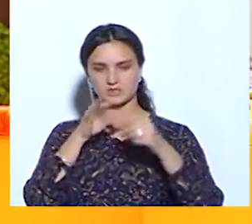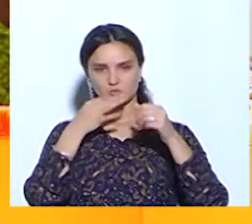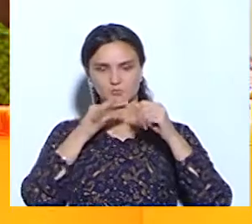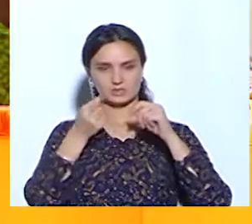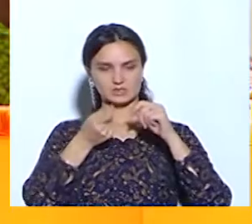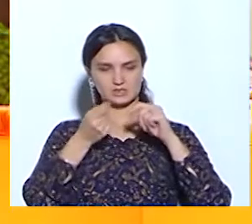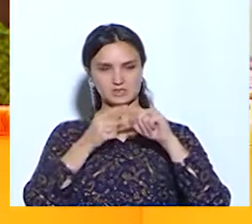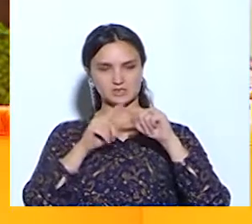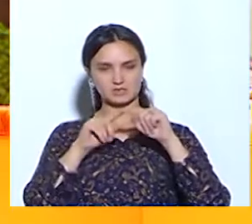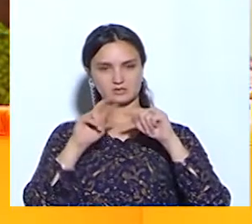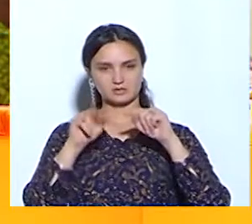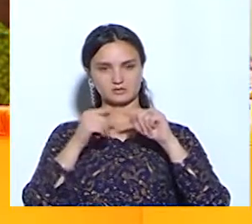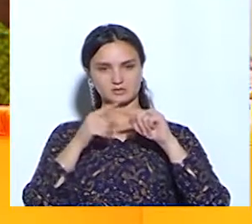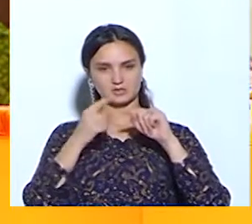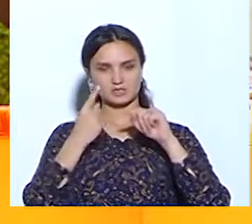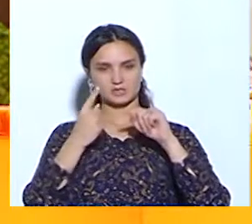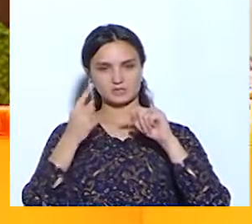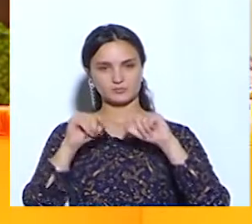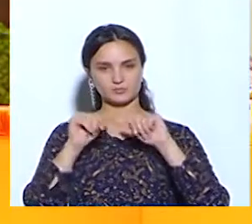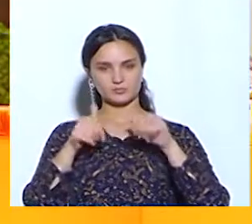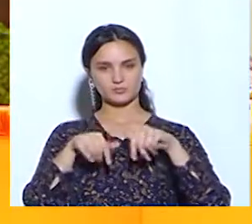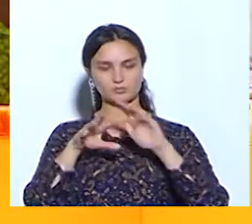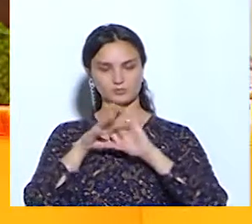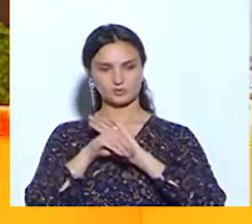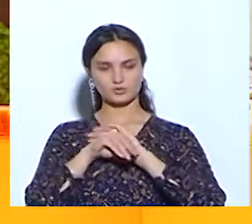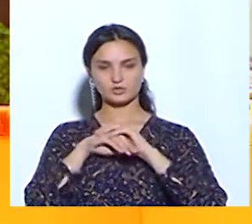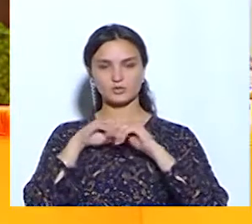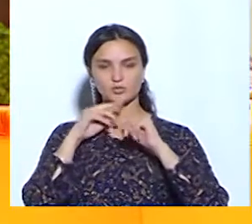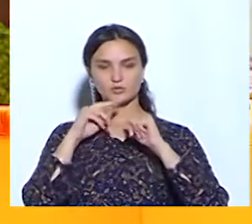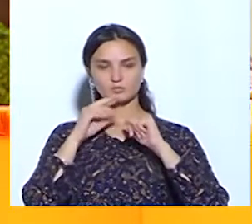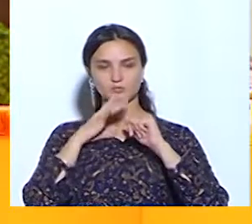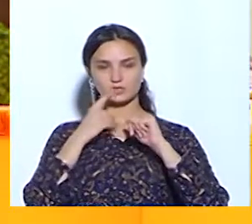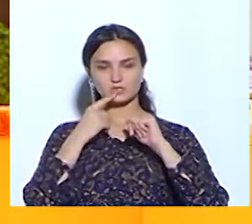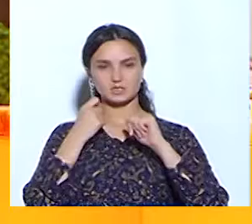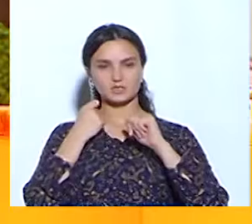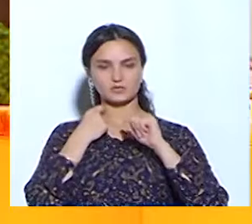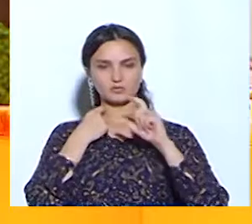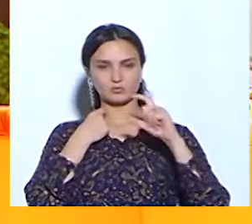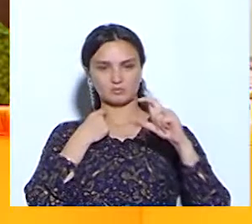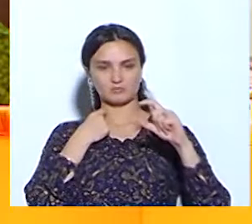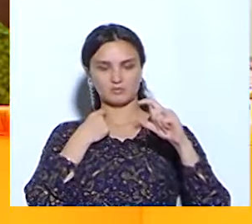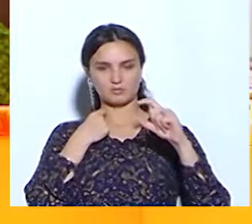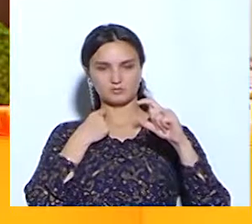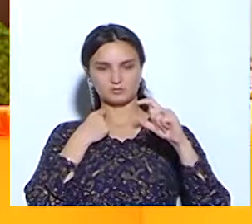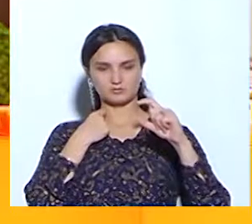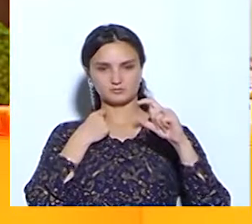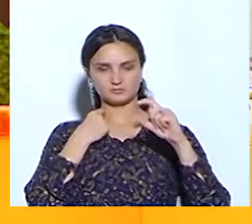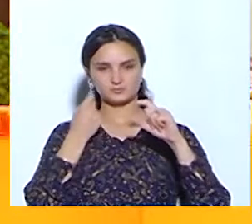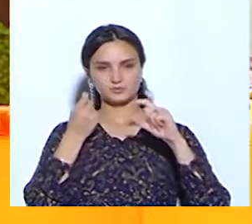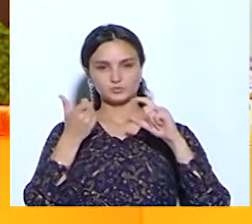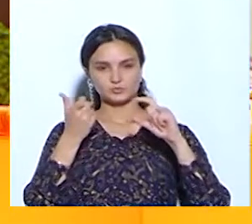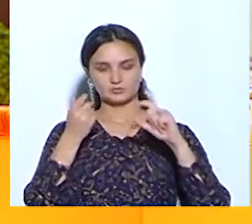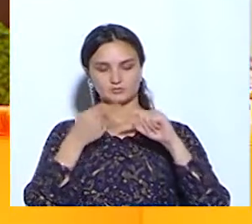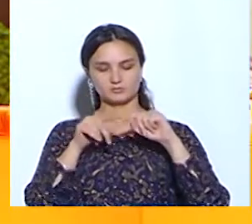თესლი და ერთ-ერთ მოდელში გათვალისწინებული იყო წითელი ღვინო მინიმალური რაოდენობით. მინიმალური